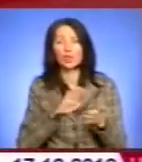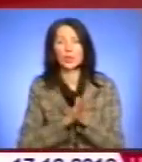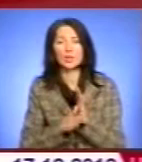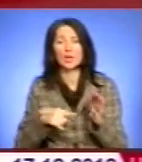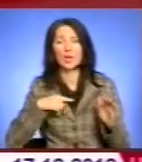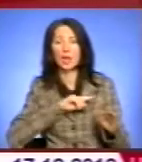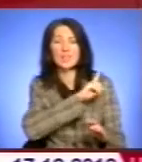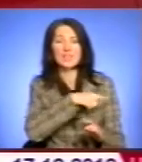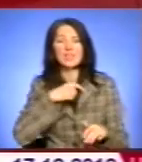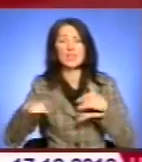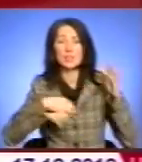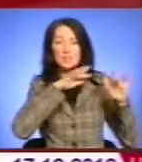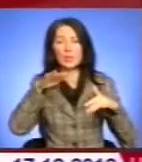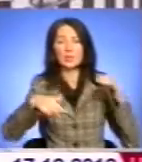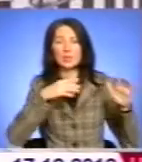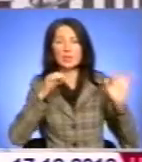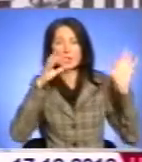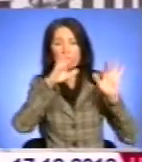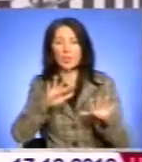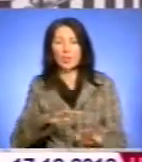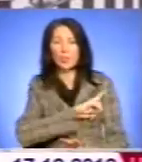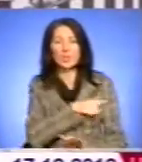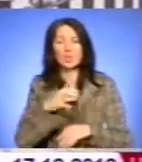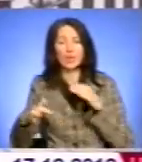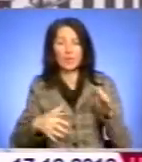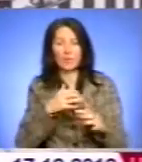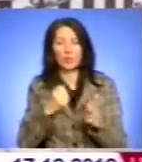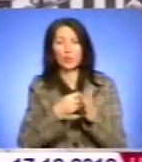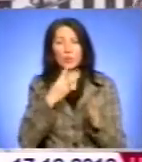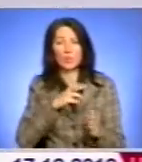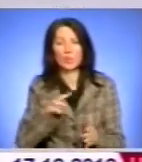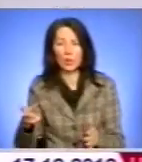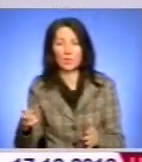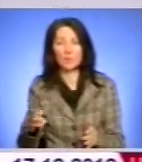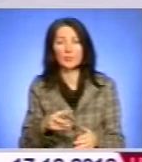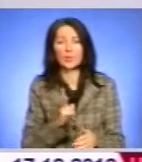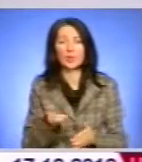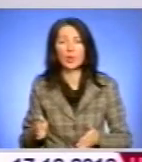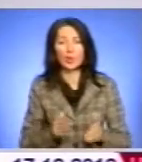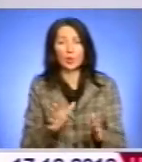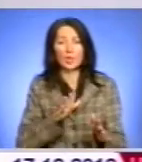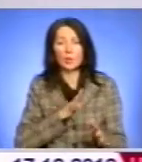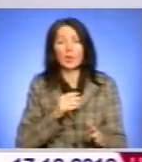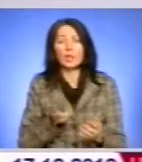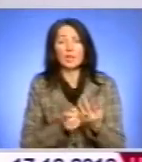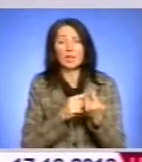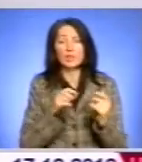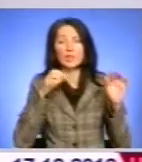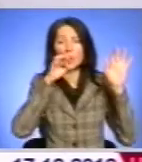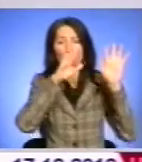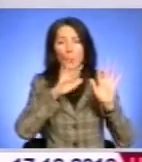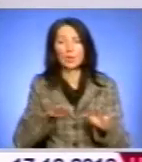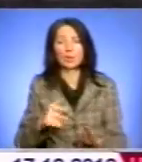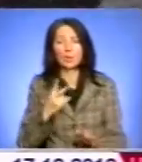посилення вітру до 28 метрів. Заручниками негоди стали ті, хто був у дорозі. Кількість опадів двомісячної норми спричинила